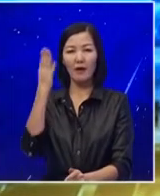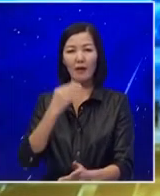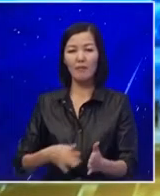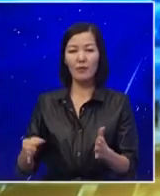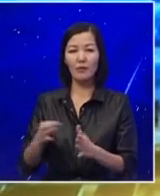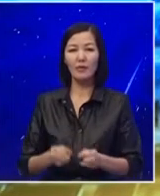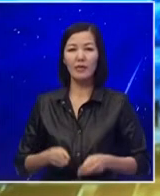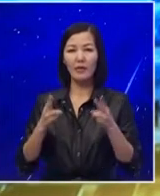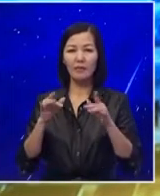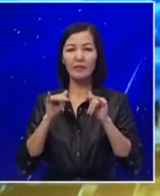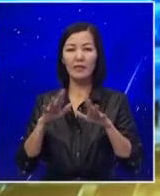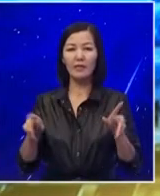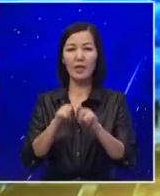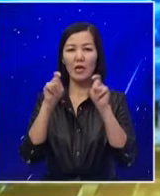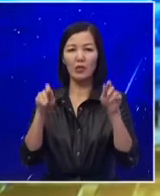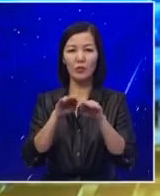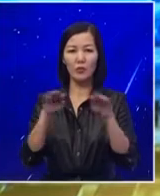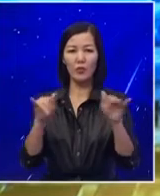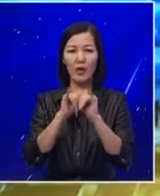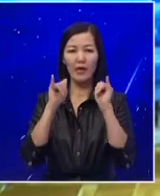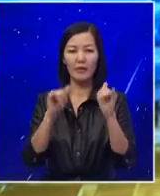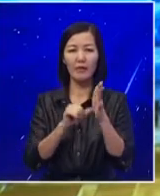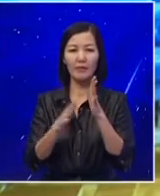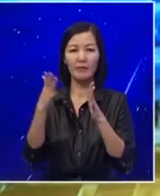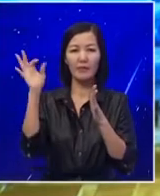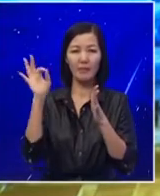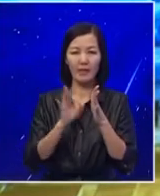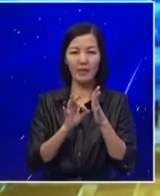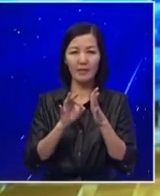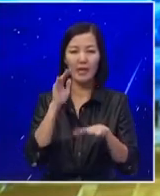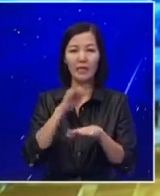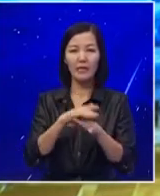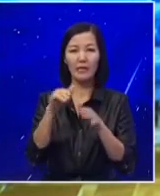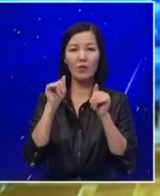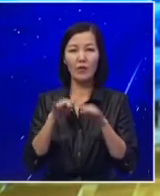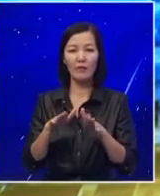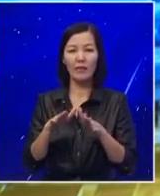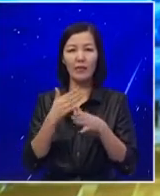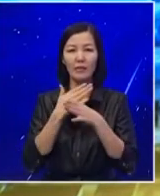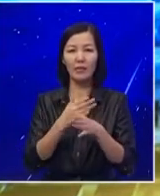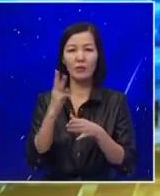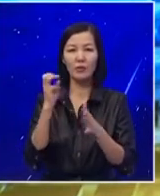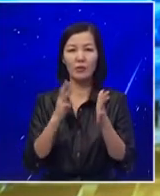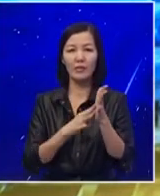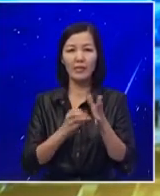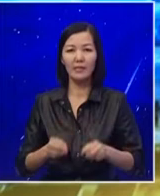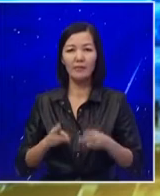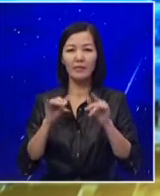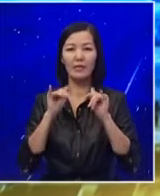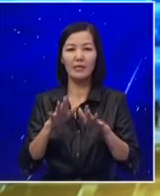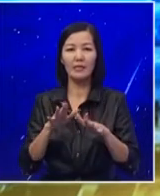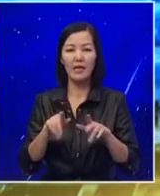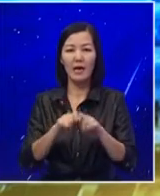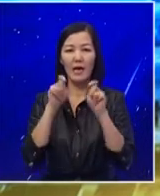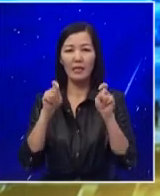Алматы облысында қылмыстық істі ашу көрсеткіш артты, яғни 65%-ға жеткен. Дереу қабылданған шешімдер негізінде 308 қылмыстық